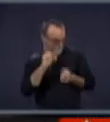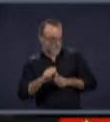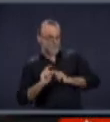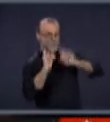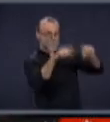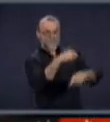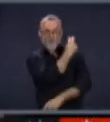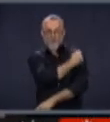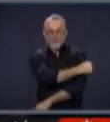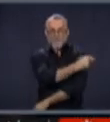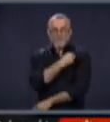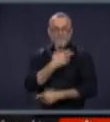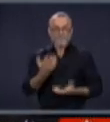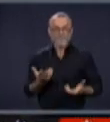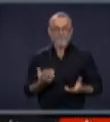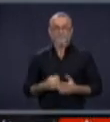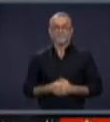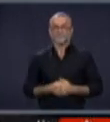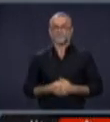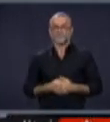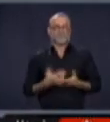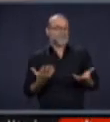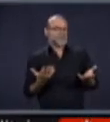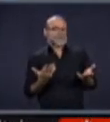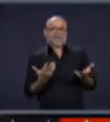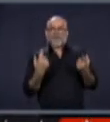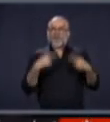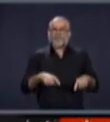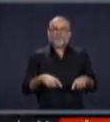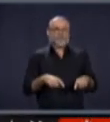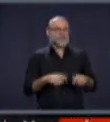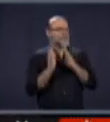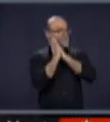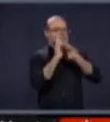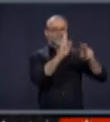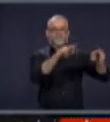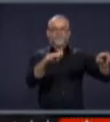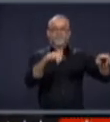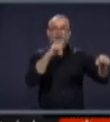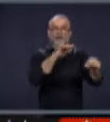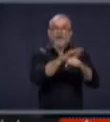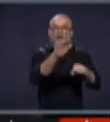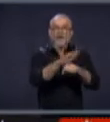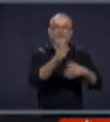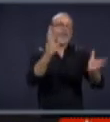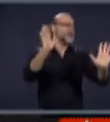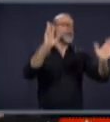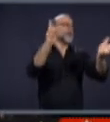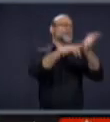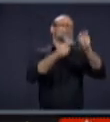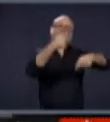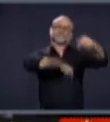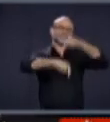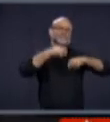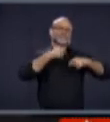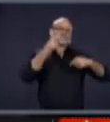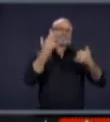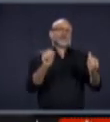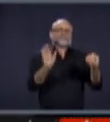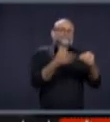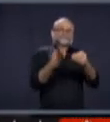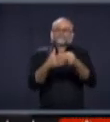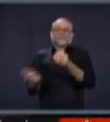bien, devront être hospitalisés. Et si nous n'avons plus assez de lits, nous devrons reculer